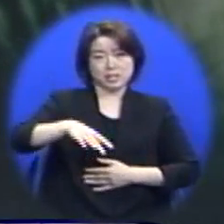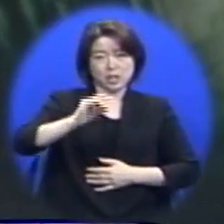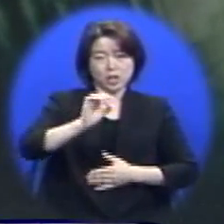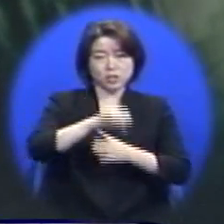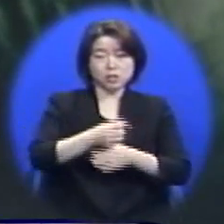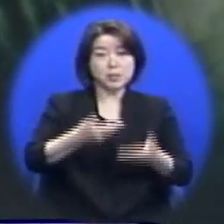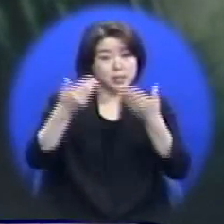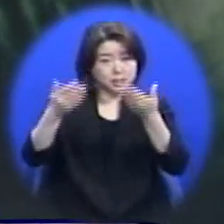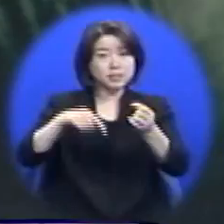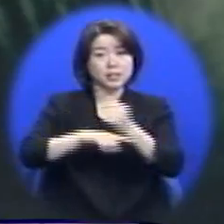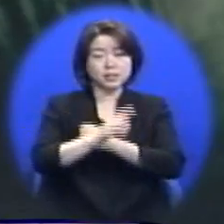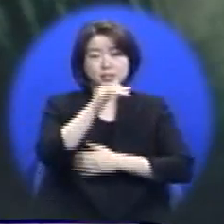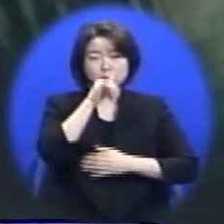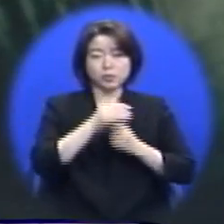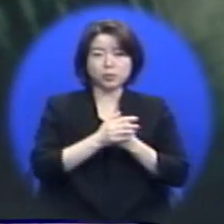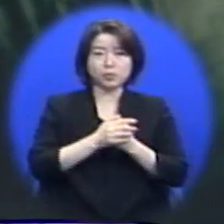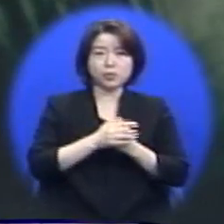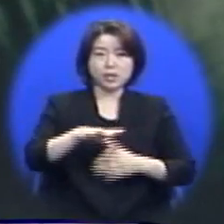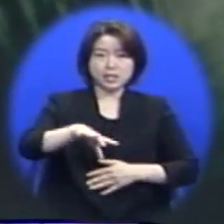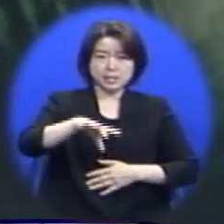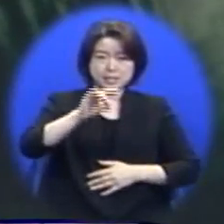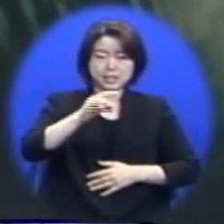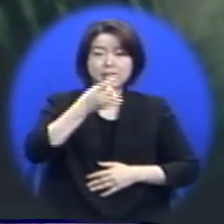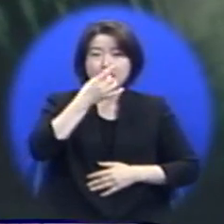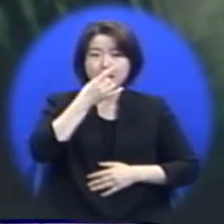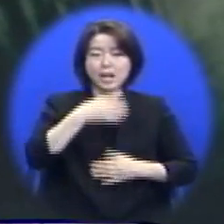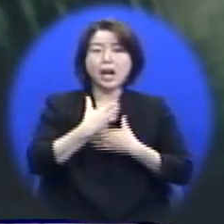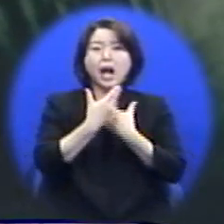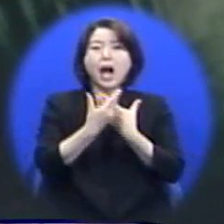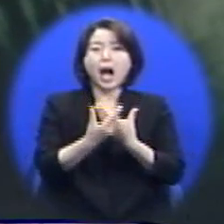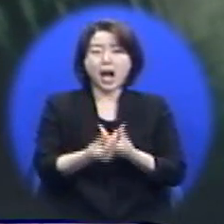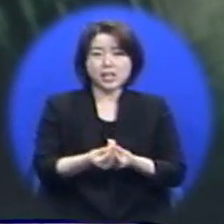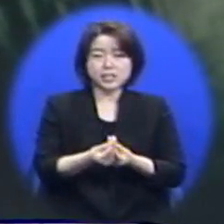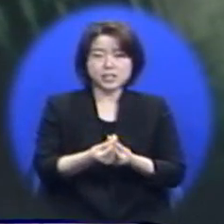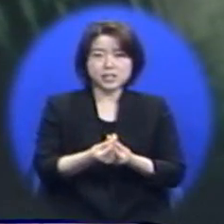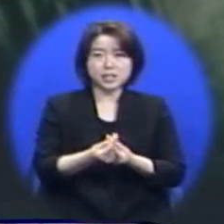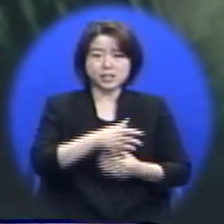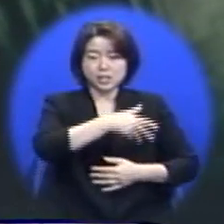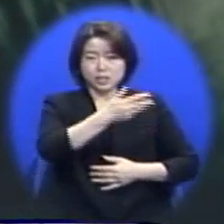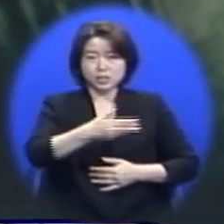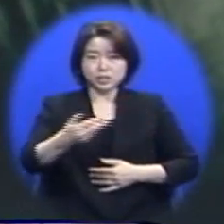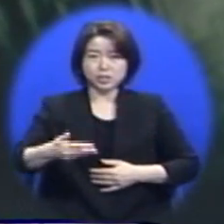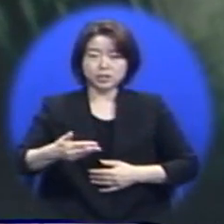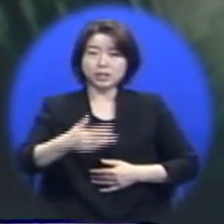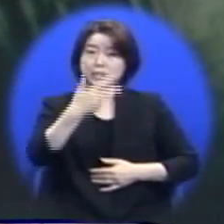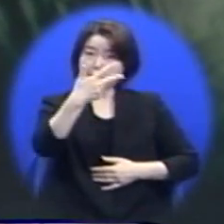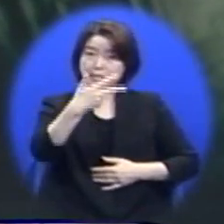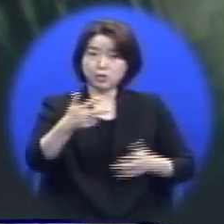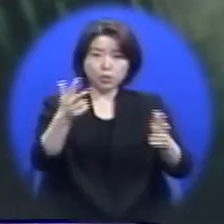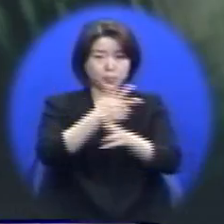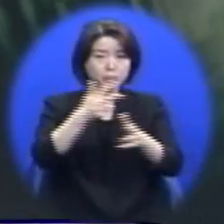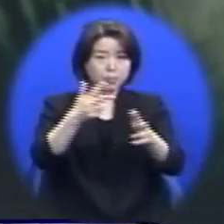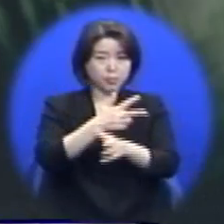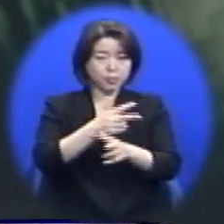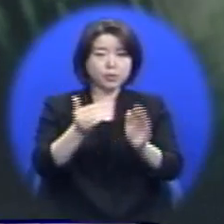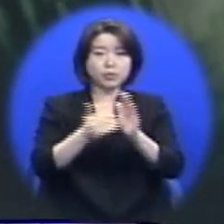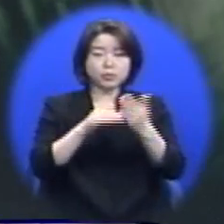그 첫 이삭을 거둔 지 안식일이 지난 7주 동안의 안식일을 지난 다음에